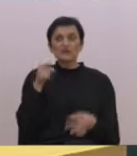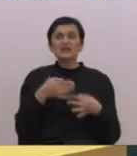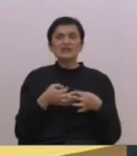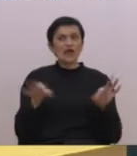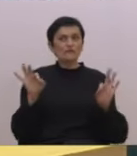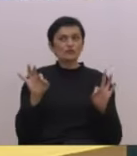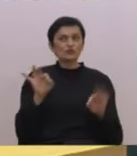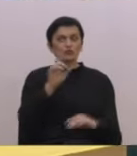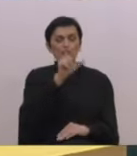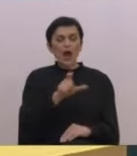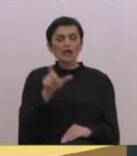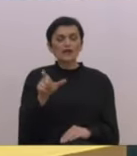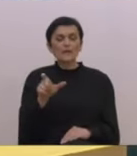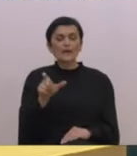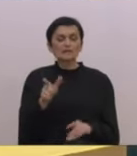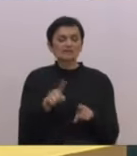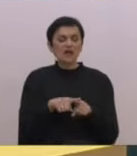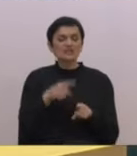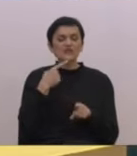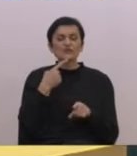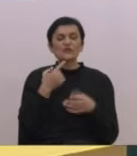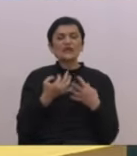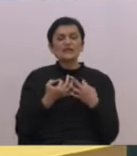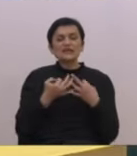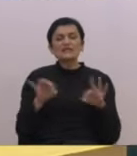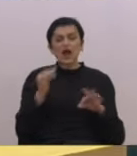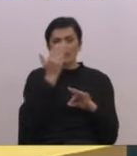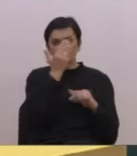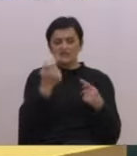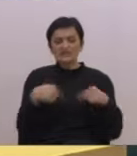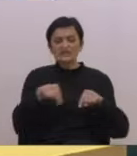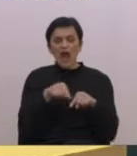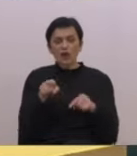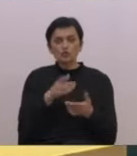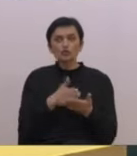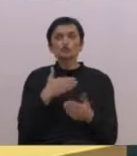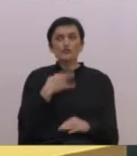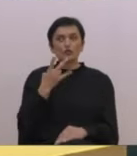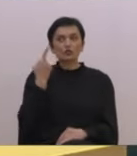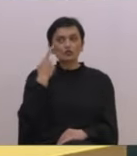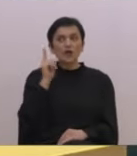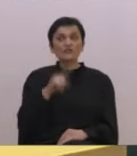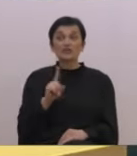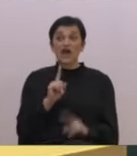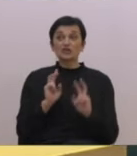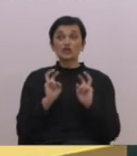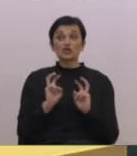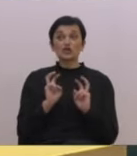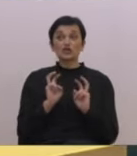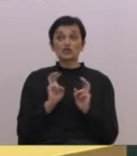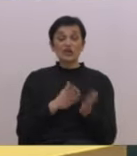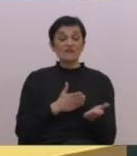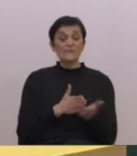თავისუფალი ადამიანების უფრო, ასე ვთქვათ, უფრო თავისუფალი საზოგადოება, ჩვენ უნდა ვიცოდეთ, რას ნიშნავს ეს